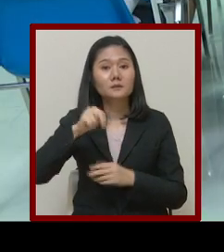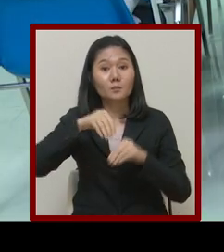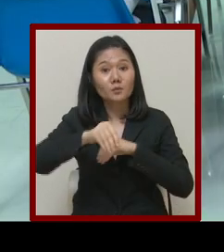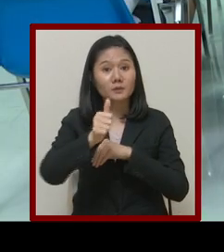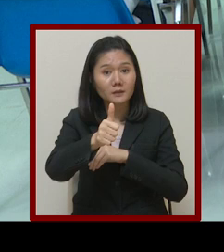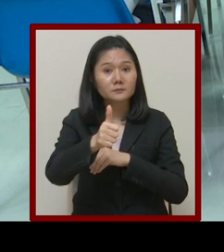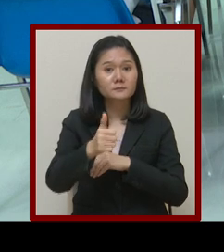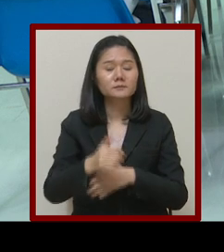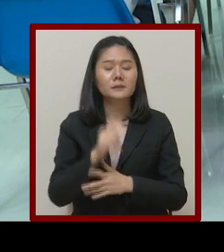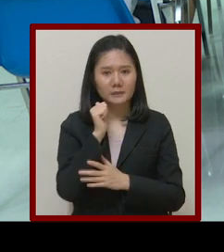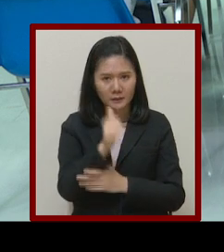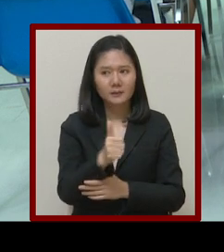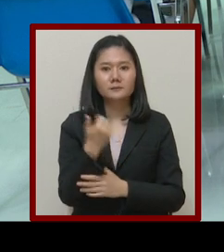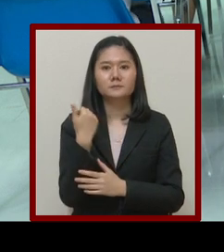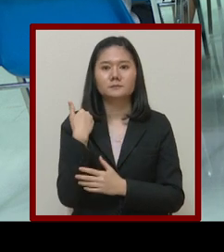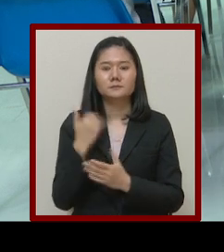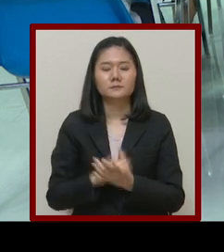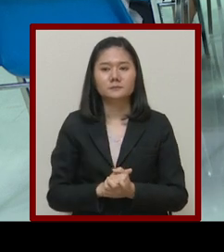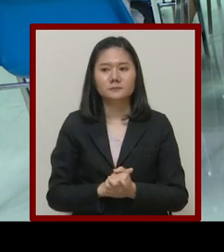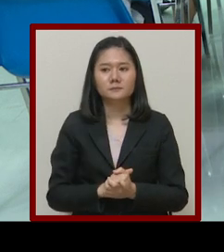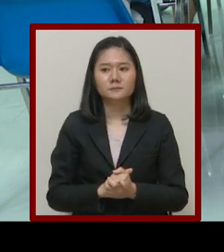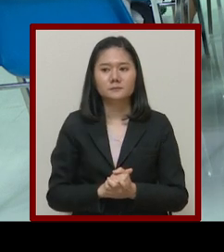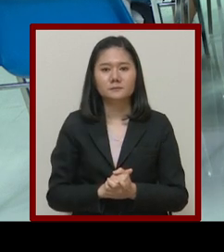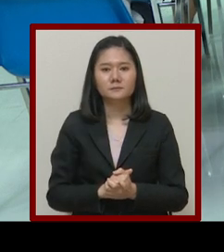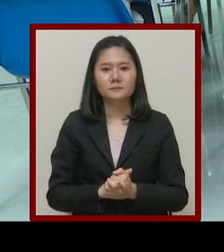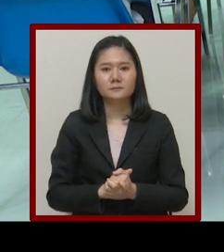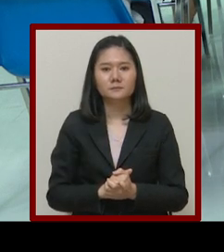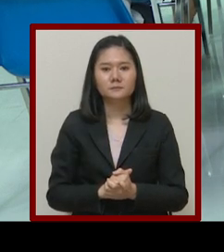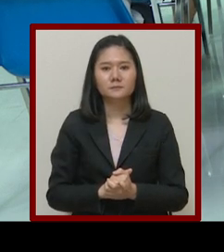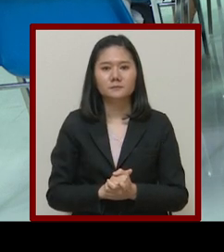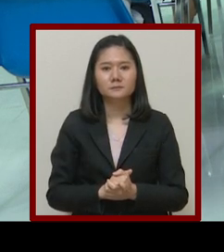ได้ยัง ได ้แล้วเช่นกันใช่ไหมนะ